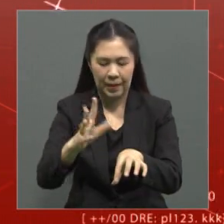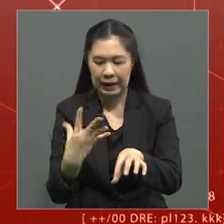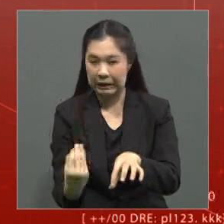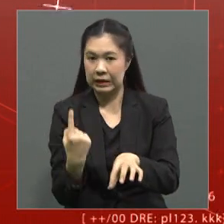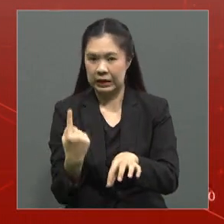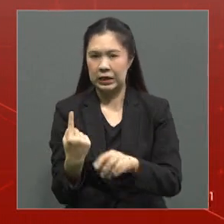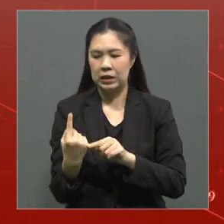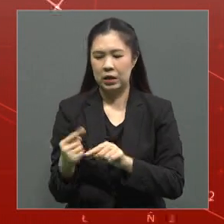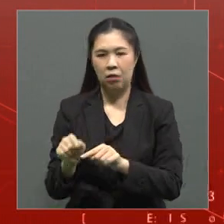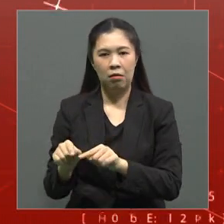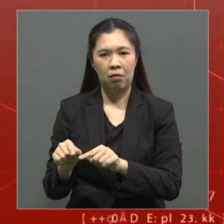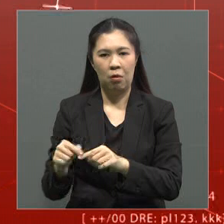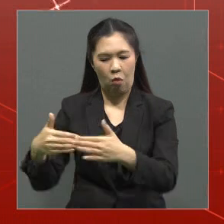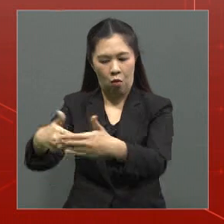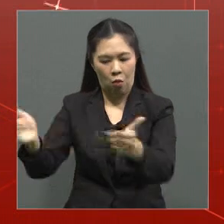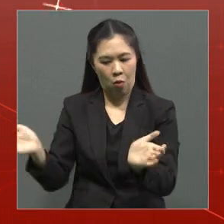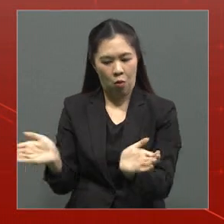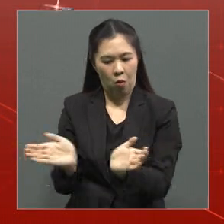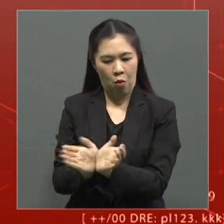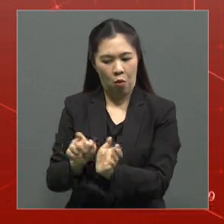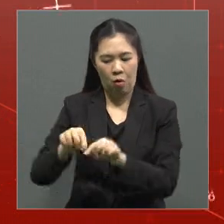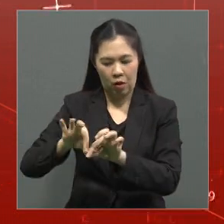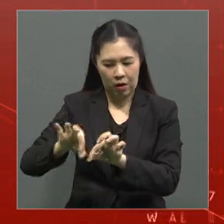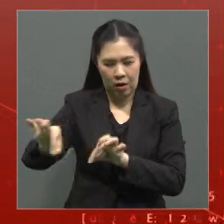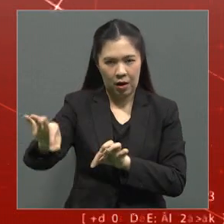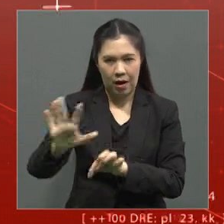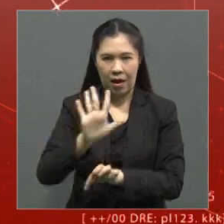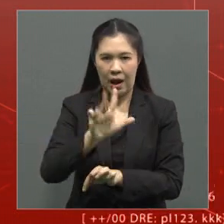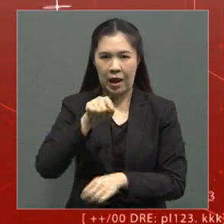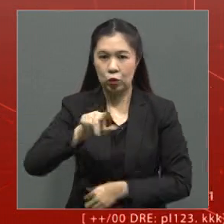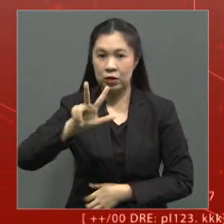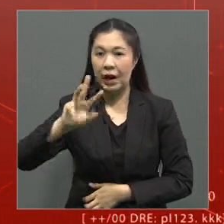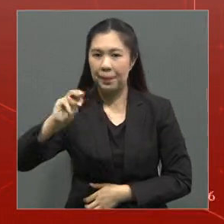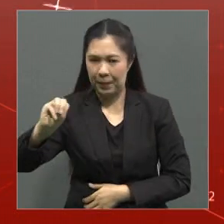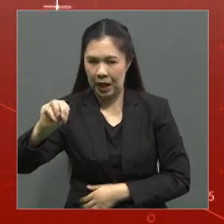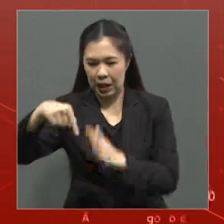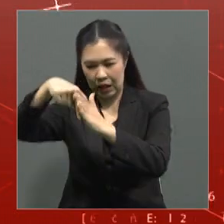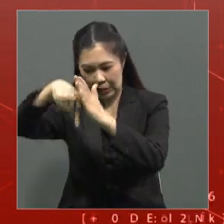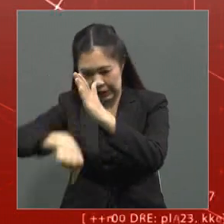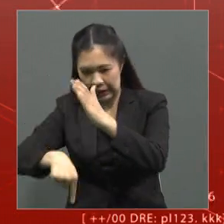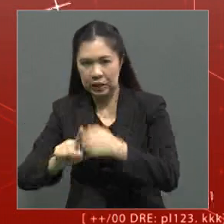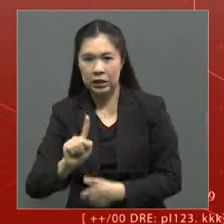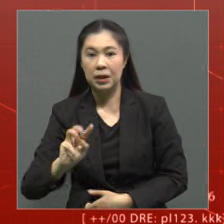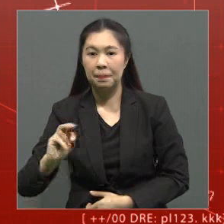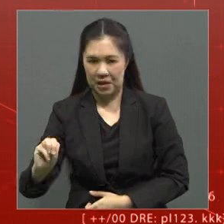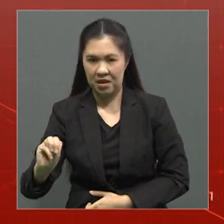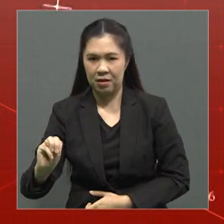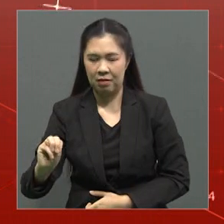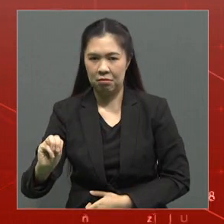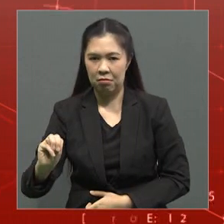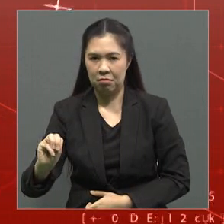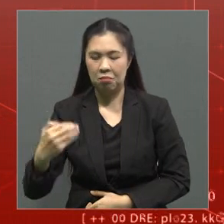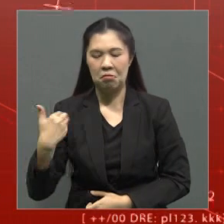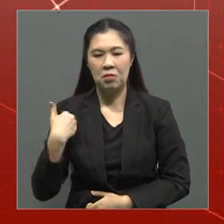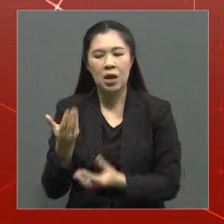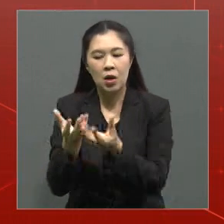กันเขาบอกว่าเป็นหลุมขนาดใหญ่เลยนะคะความกว้างเนี่ยประมาณ 5.3มตด้วยกันแล้วก็ลึกไปถึง 1มตรเป็นจุดที่มีการเก็บดิน